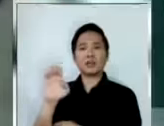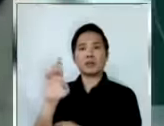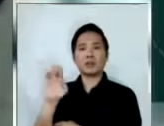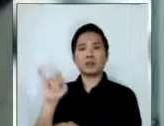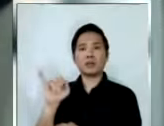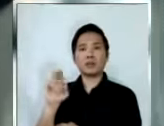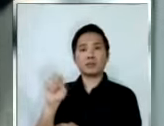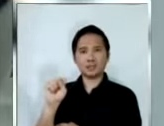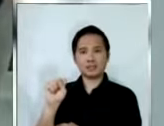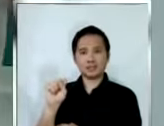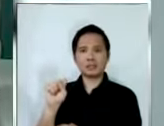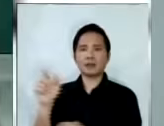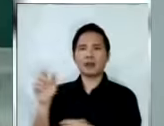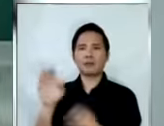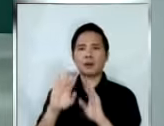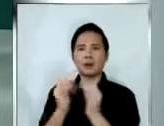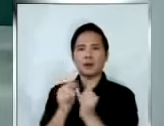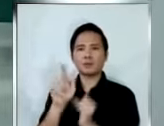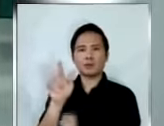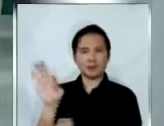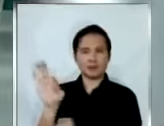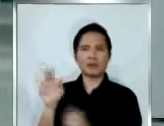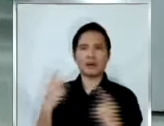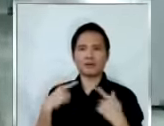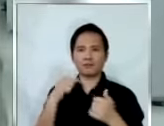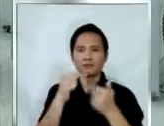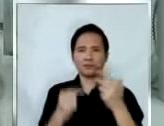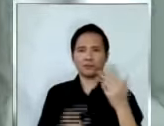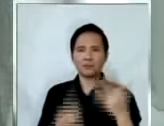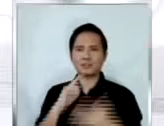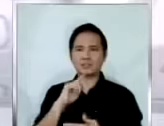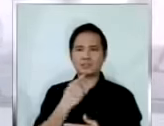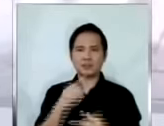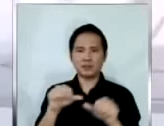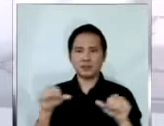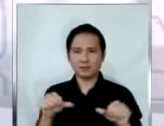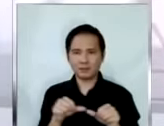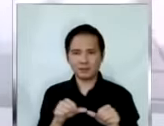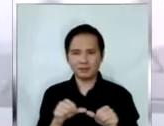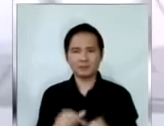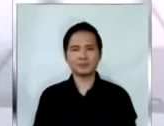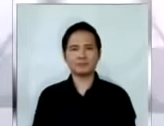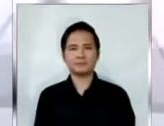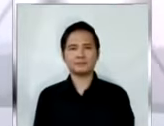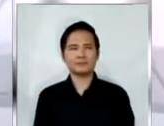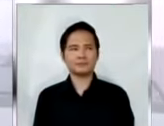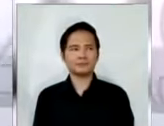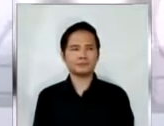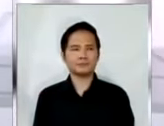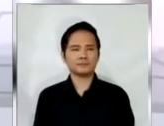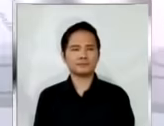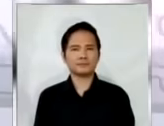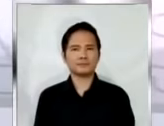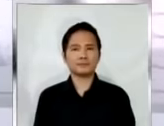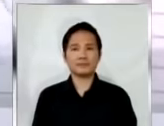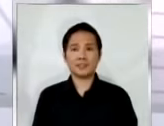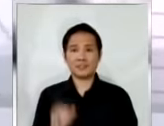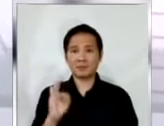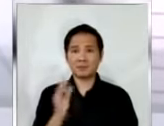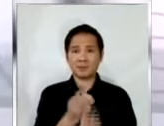Sanima Refran, Nakatutok, 24 Oras. Kung dati rapid antibody